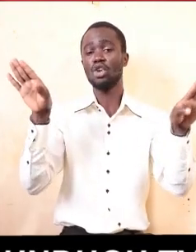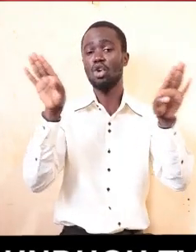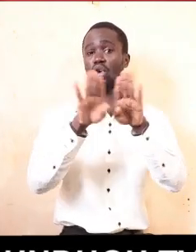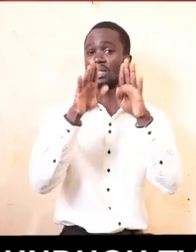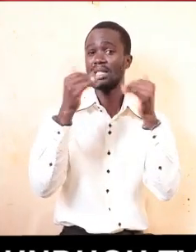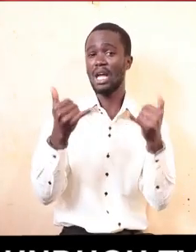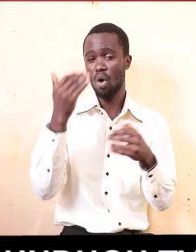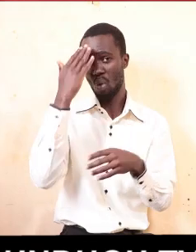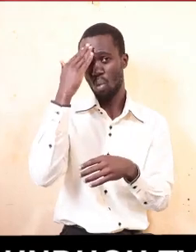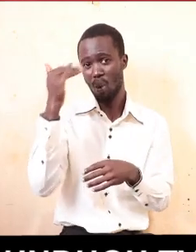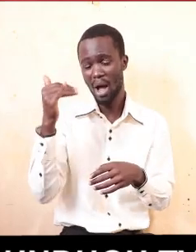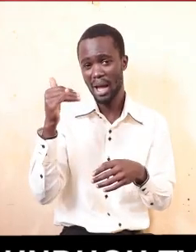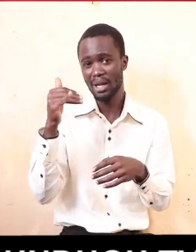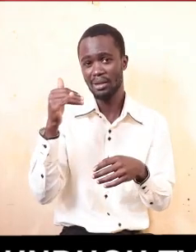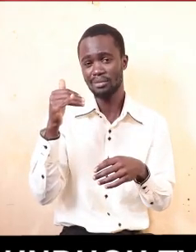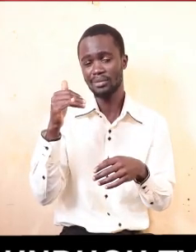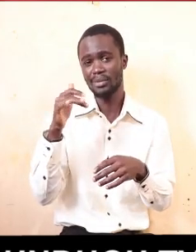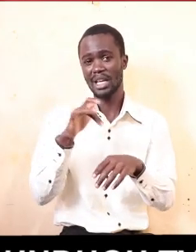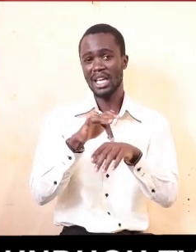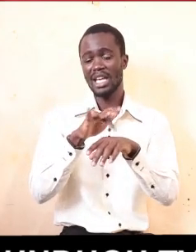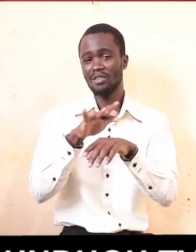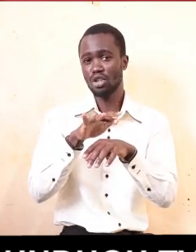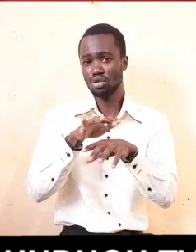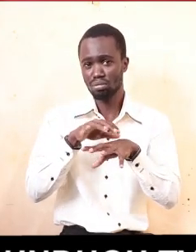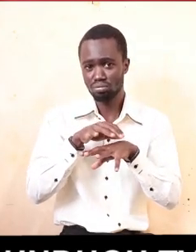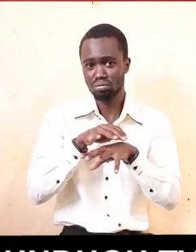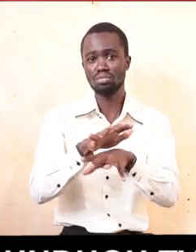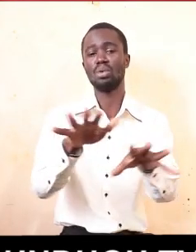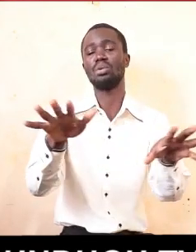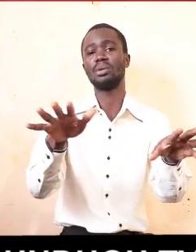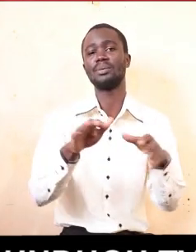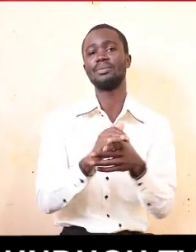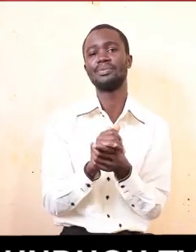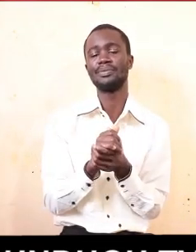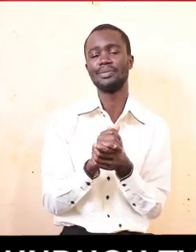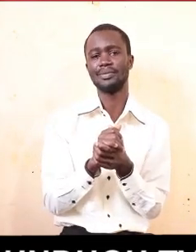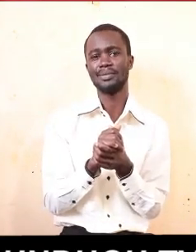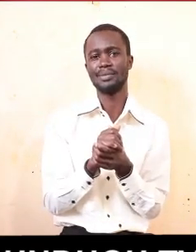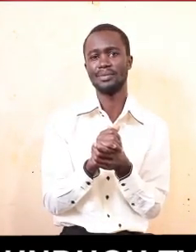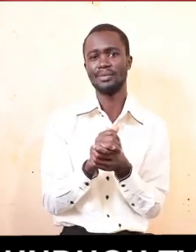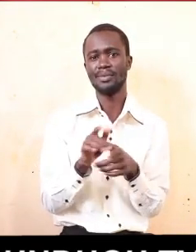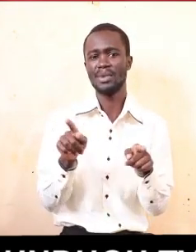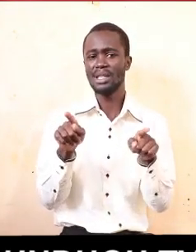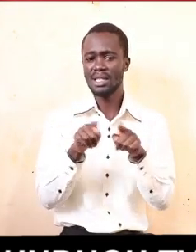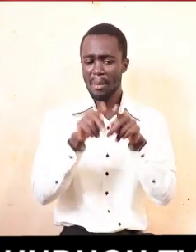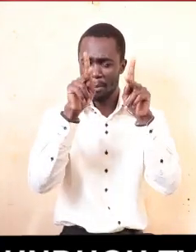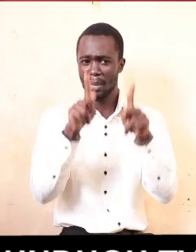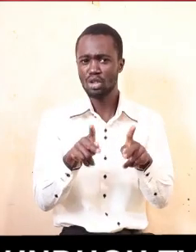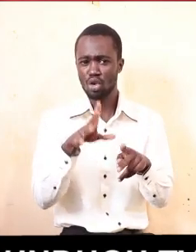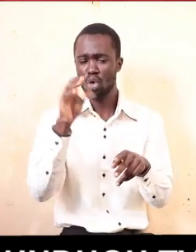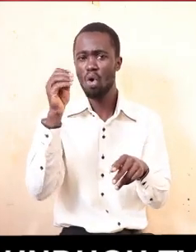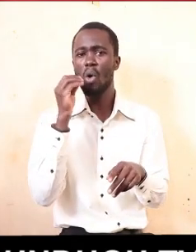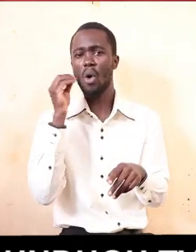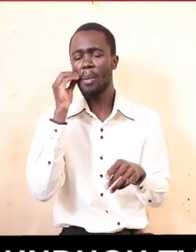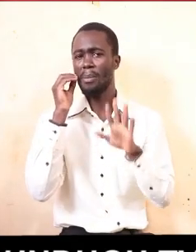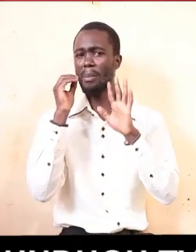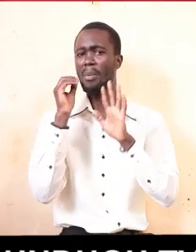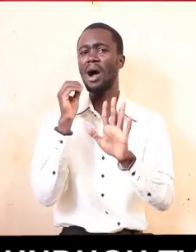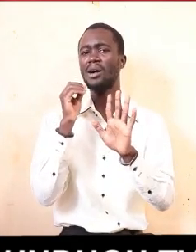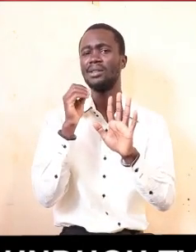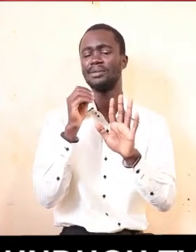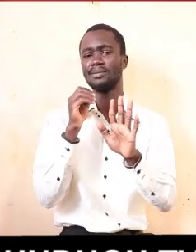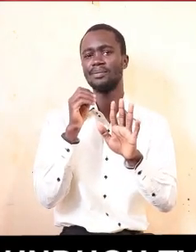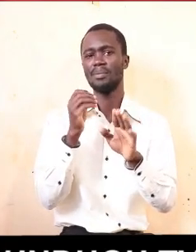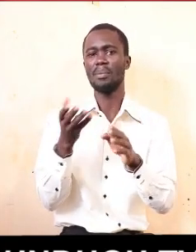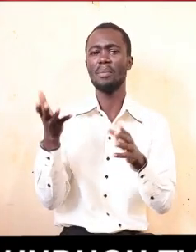sababu ya maambukizi. Na akaenda mpaka nyumbani kwake, amepeleka